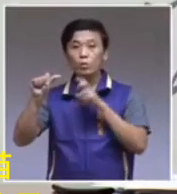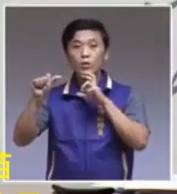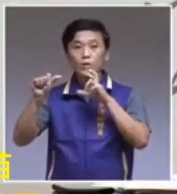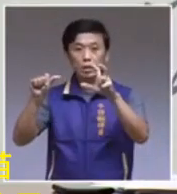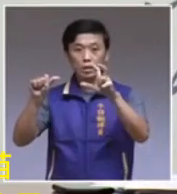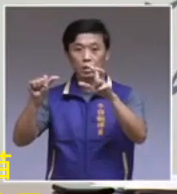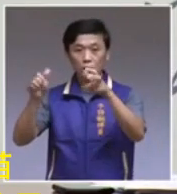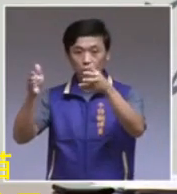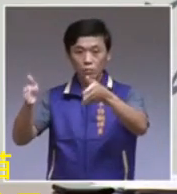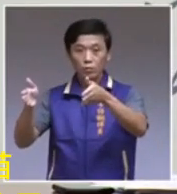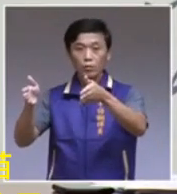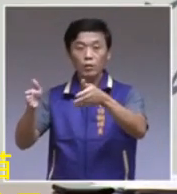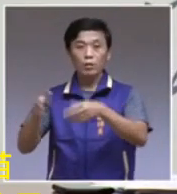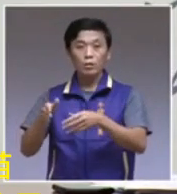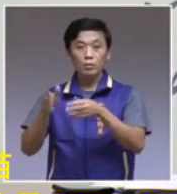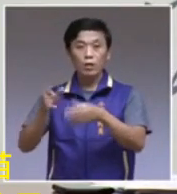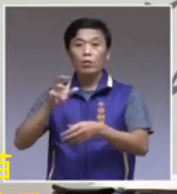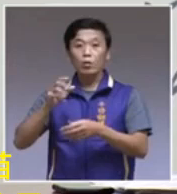65岁或70岁，那我们是从